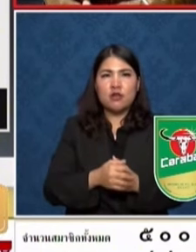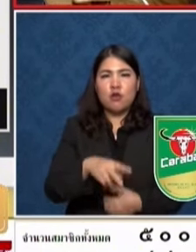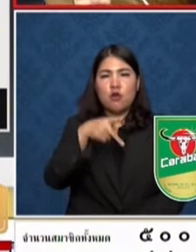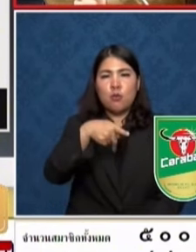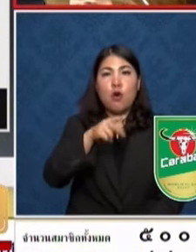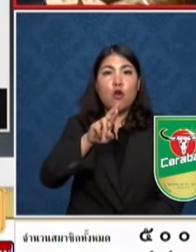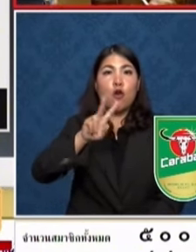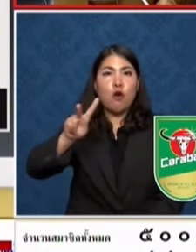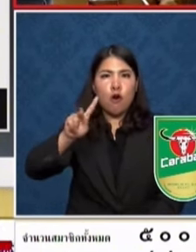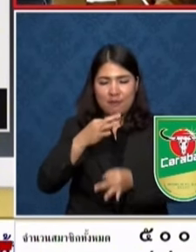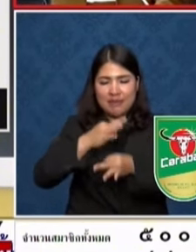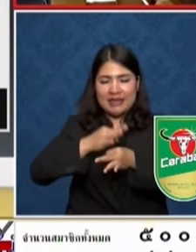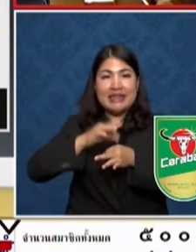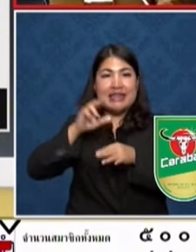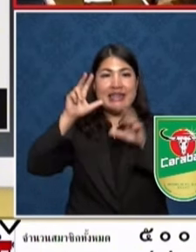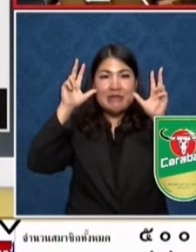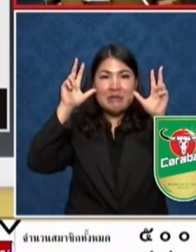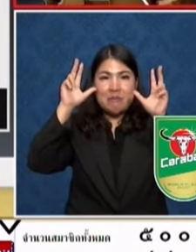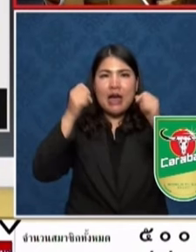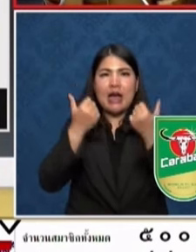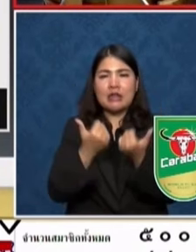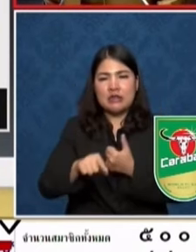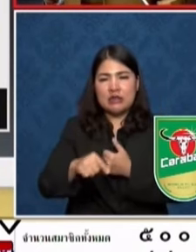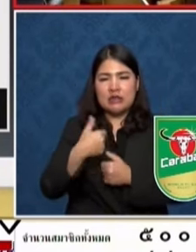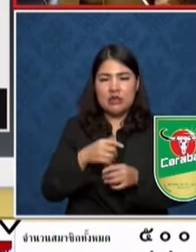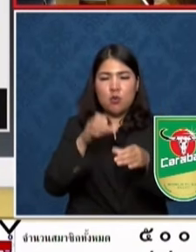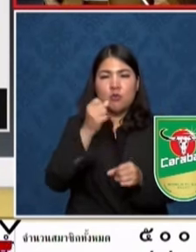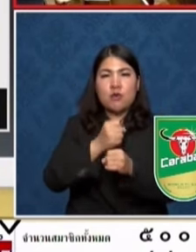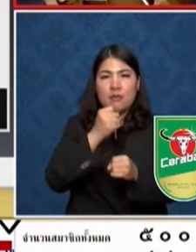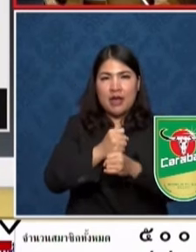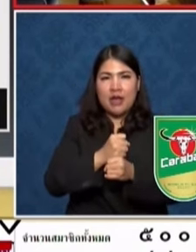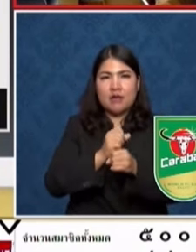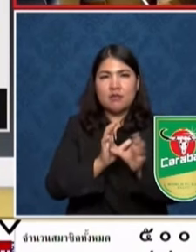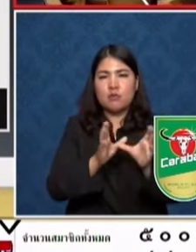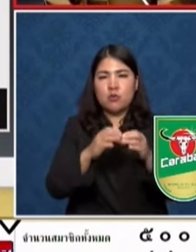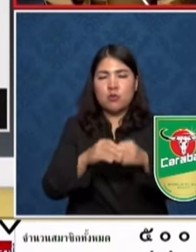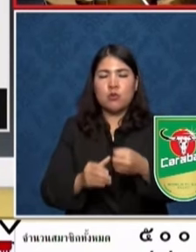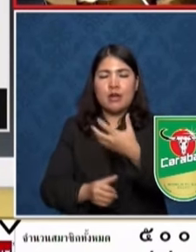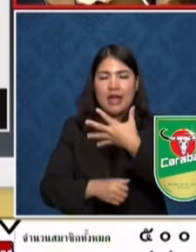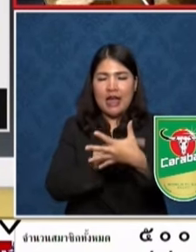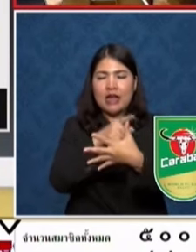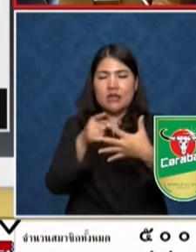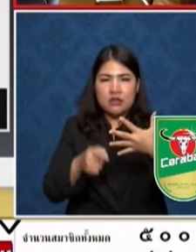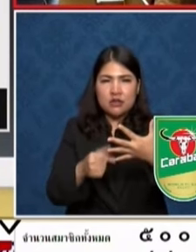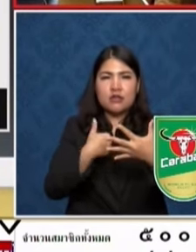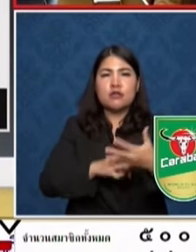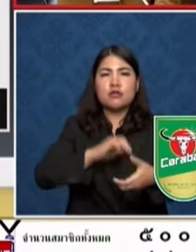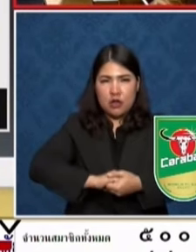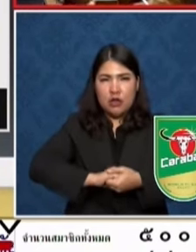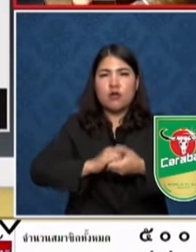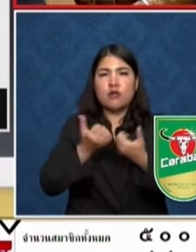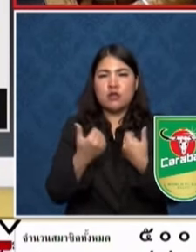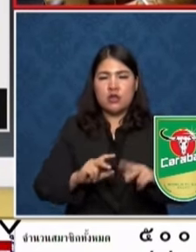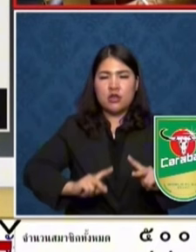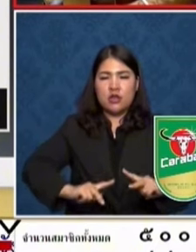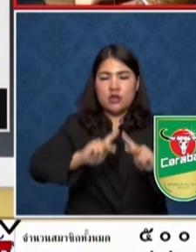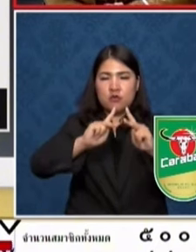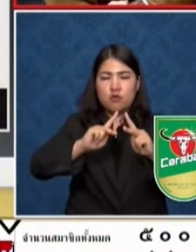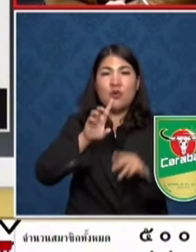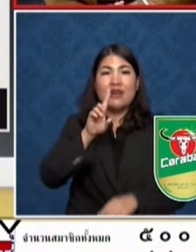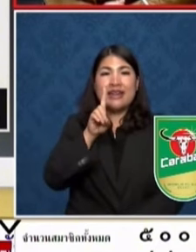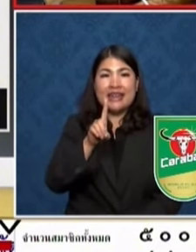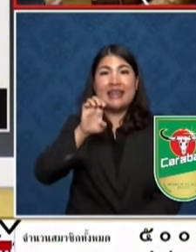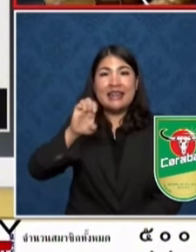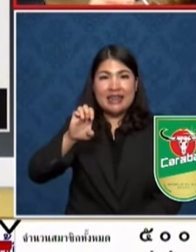พรกบัญชีม้าโดยให้อำนาจ 5หน่วยงานมาทำการ cfrหรือ Central for registryร่วมกันคือกระทรวงดิจิตอลเพื่อ